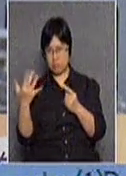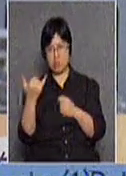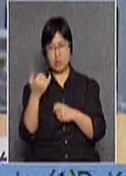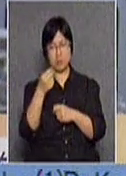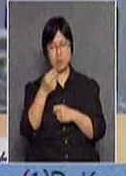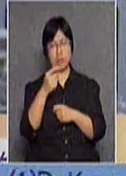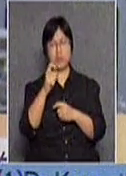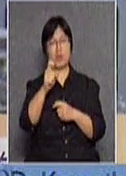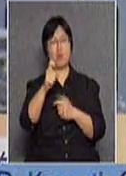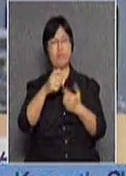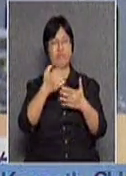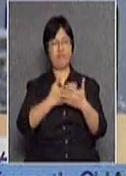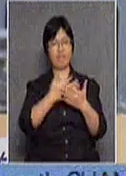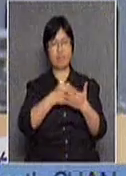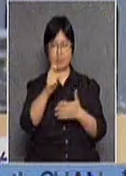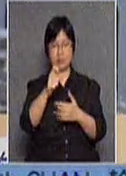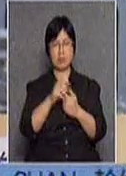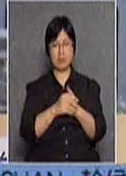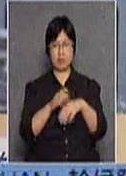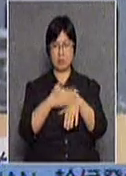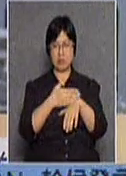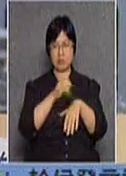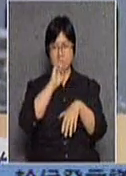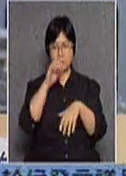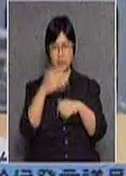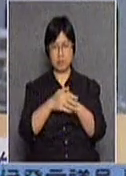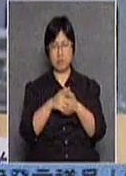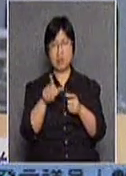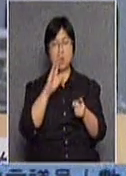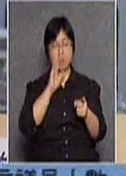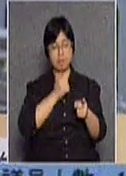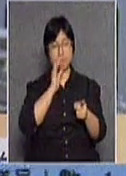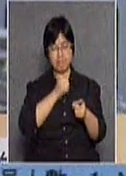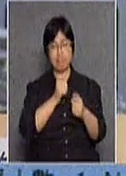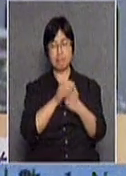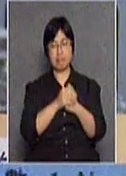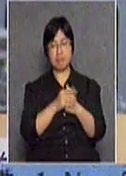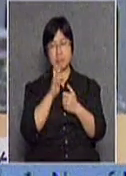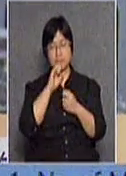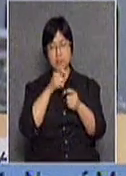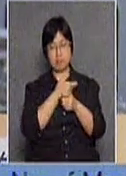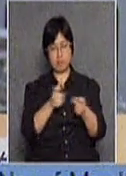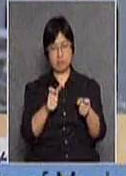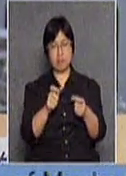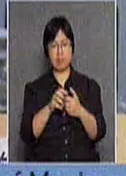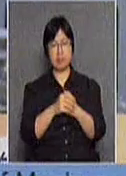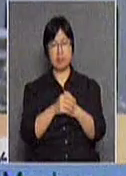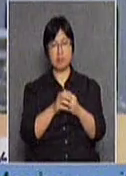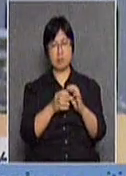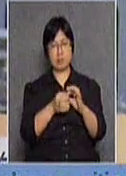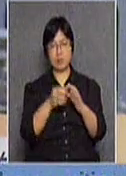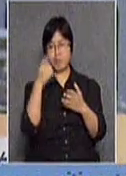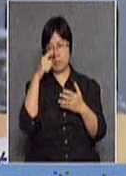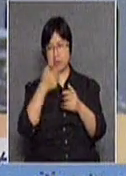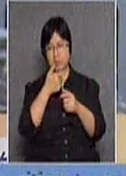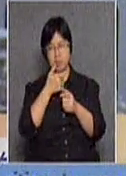1、2、3、4、5、6、7、8、9項噶嘛，係咪？嗱，我正話講嘅，你講得啱。我講薪酬嘅時候，必然係會講到邊個人俾人